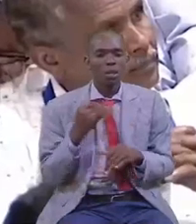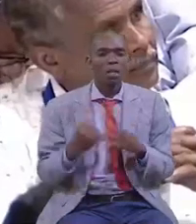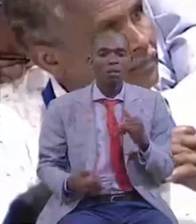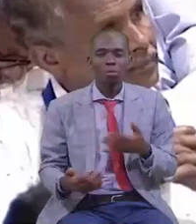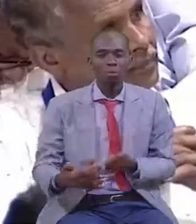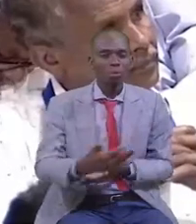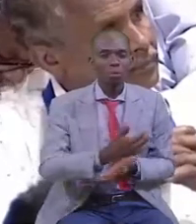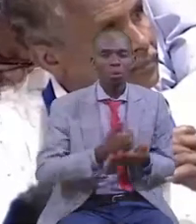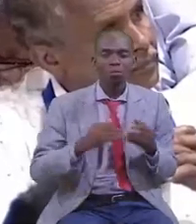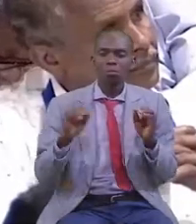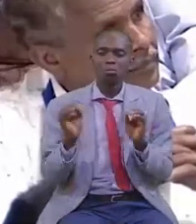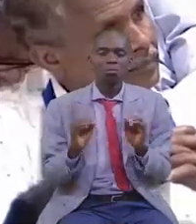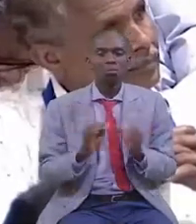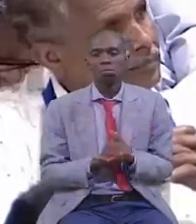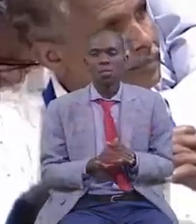Christ est venu le matin.